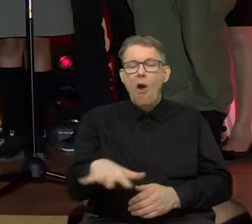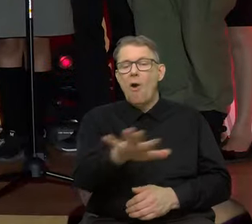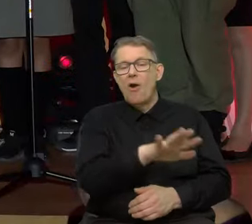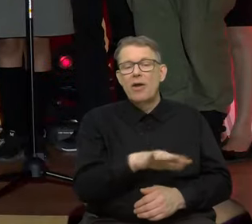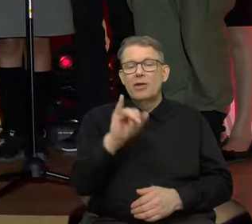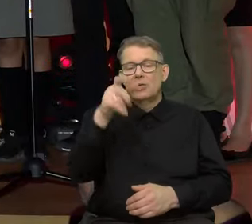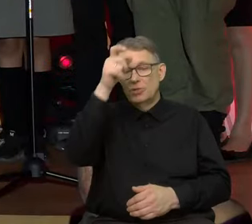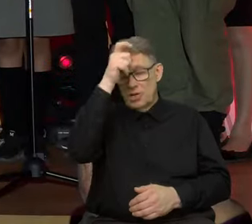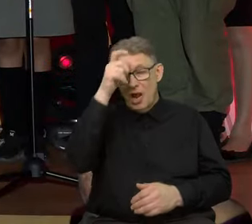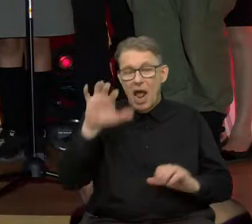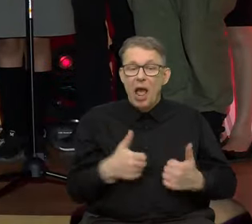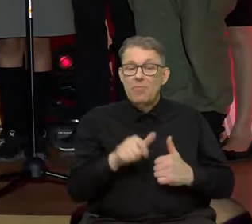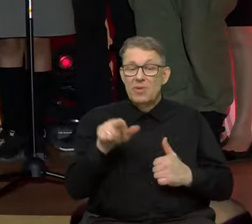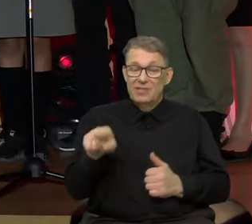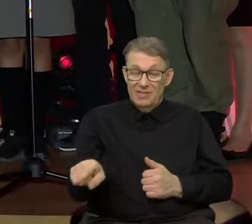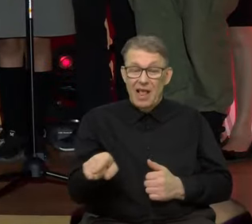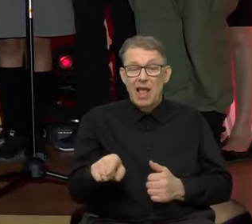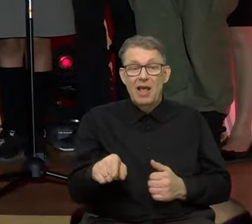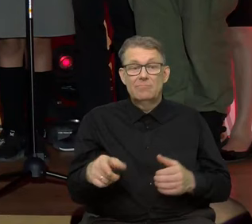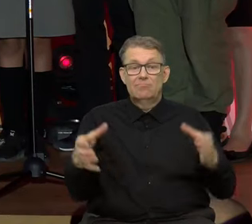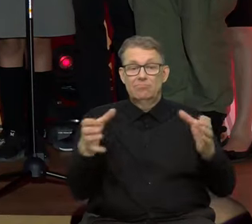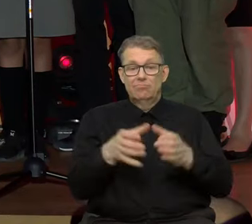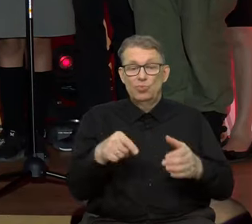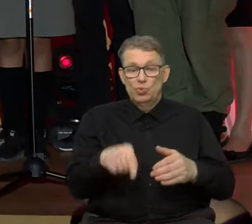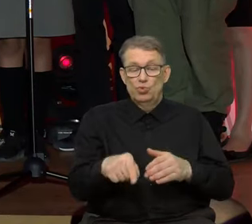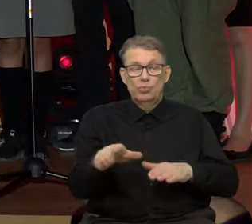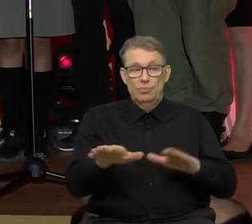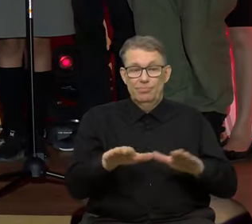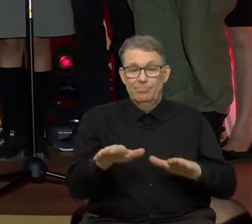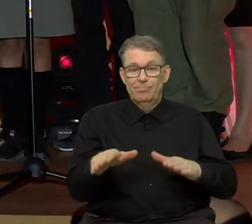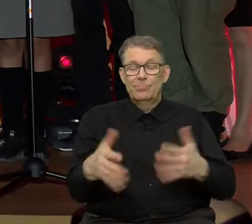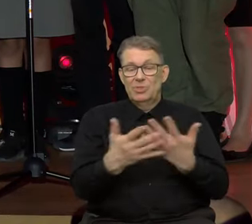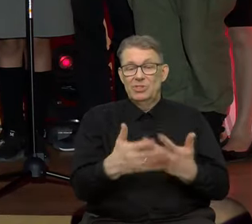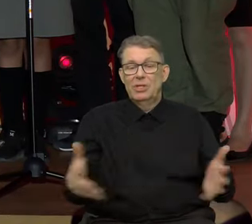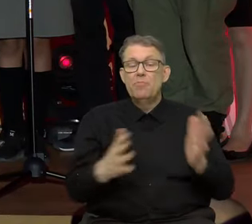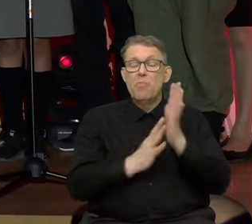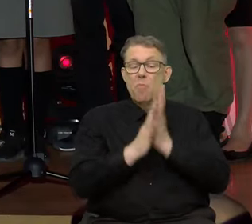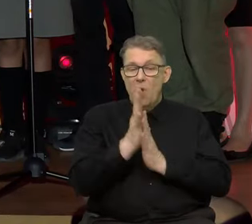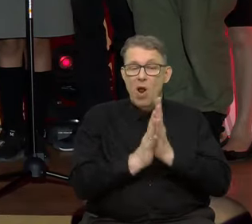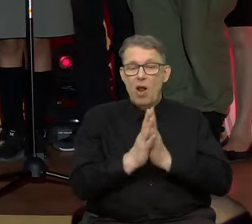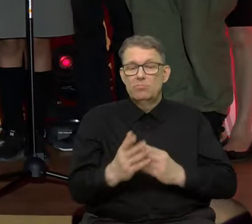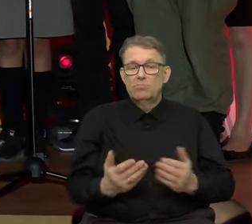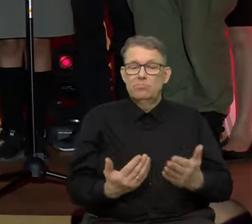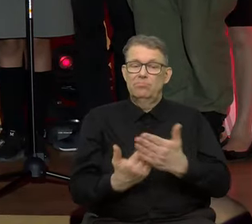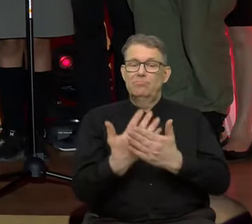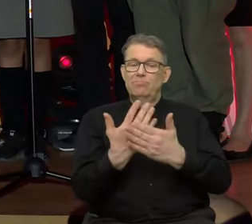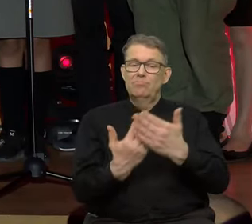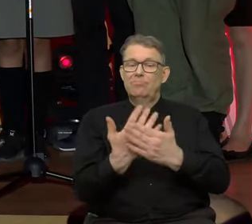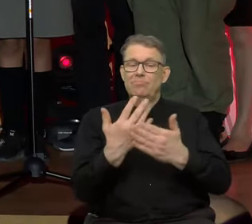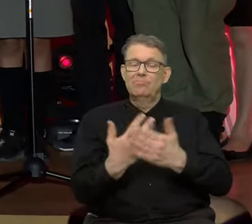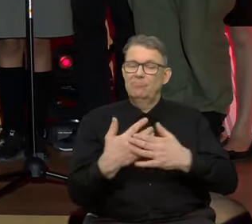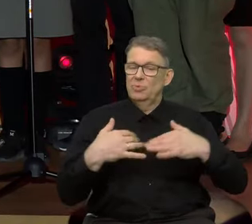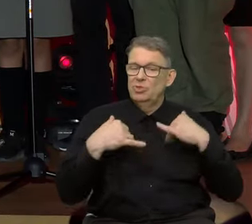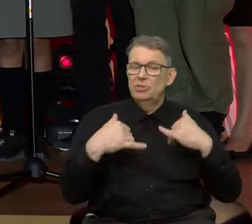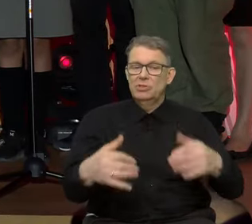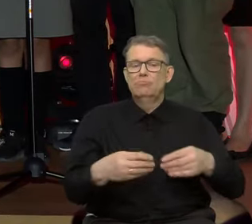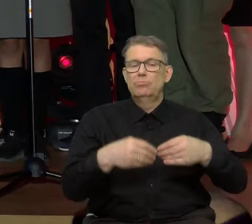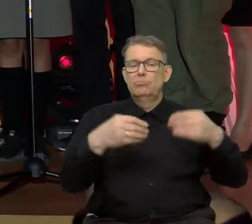ta formacja tu na naszej białostockiej, podlaskiej ziemi rosła w siłę, rozrastała